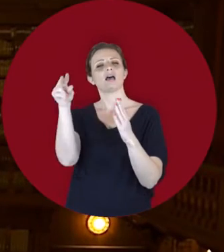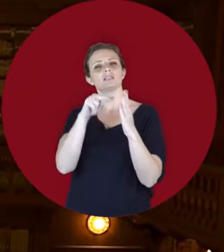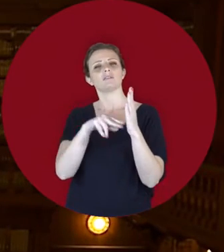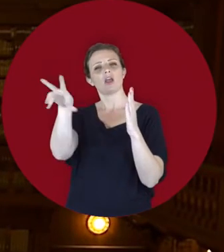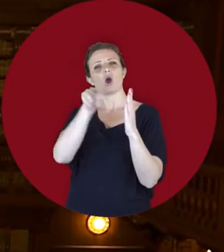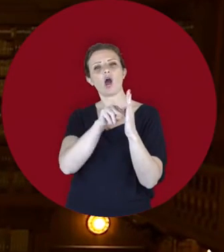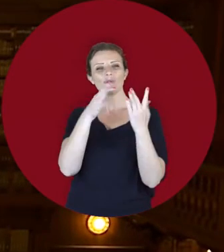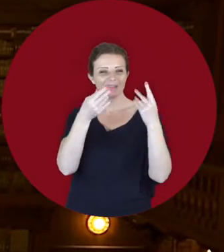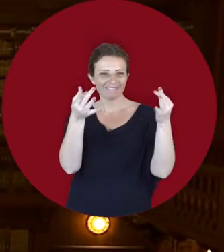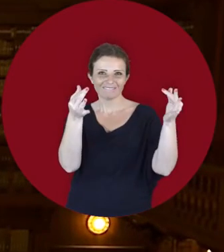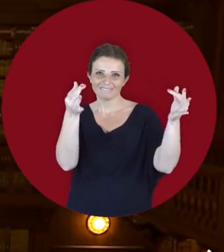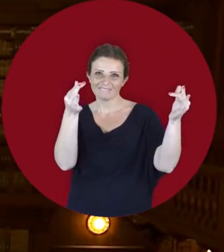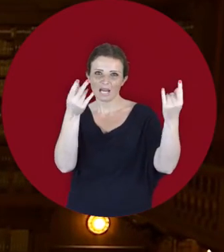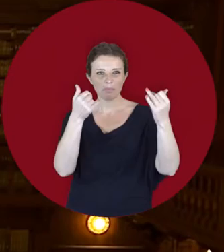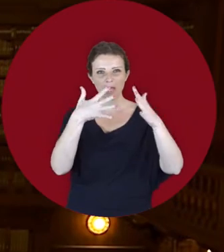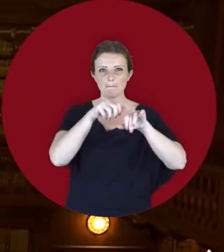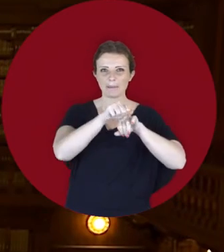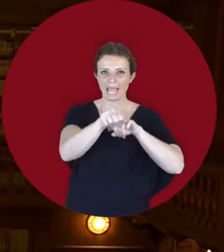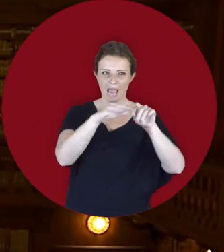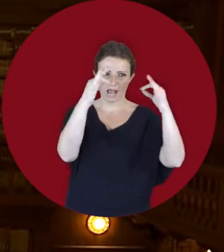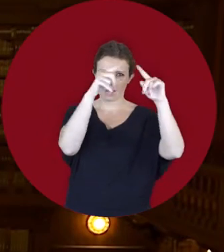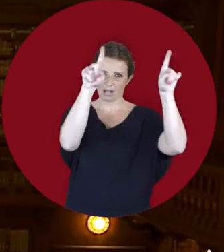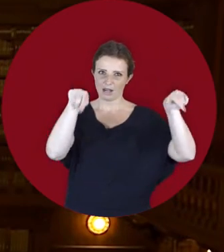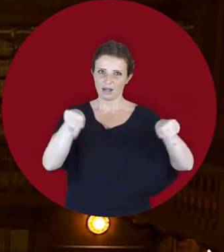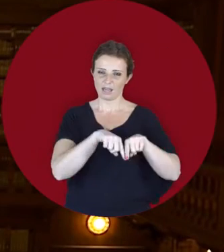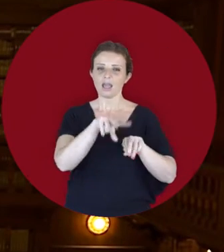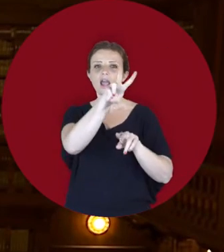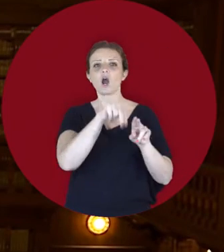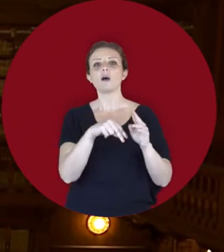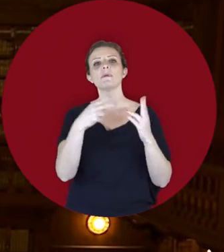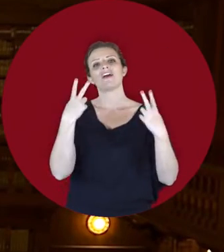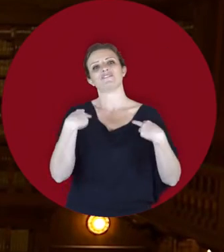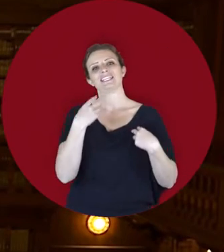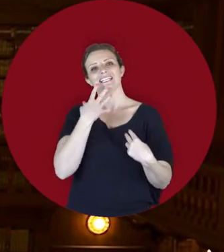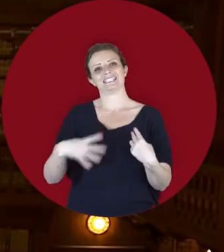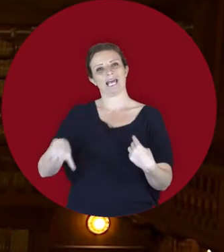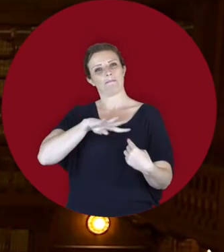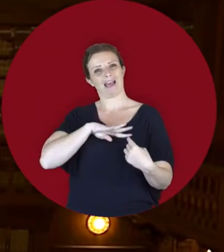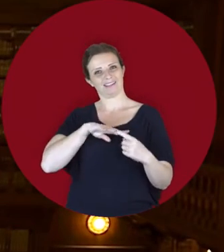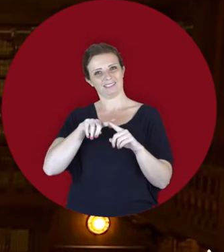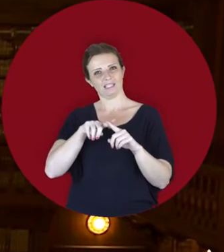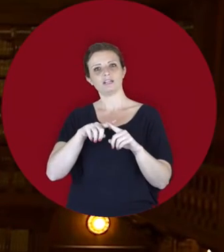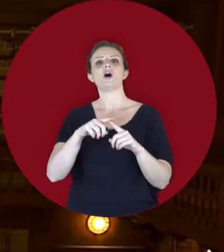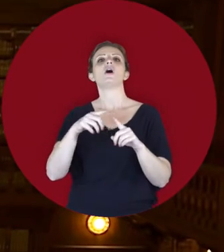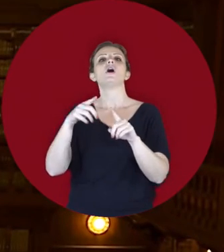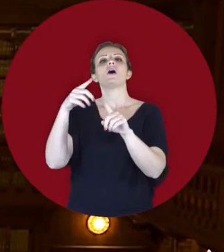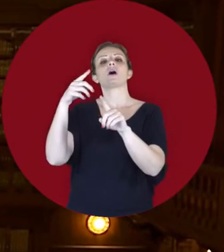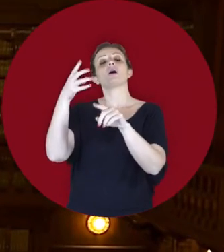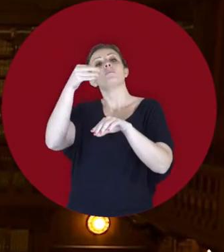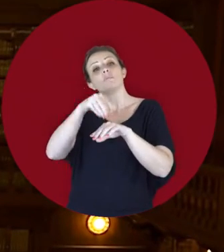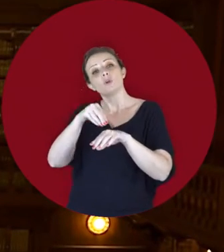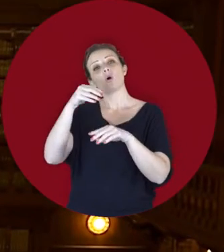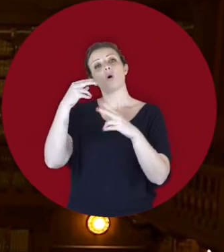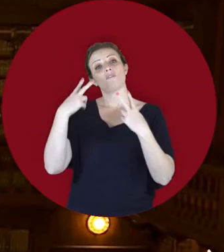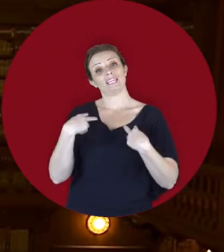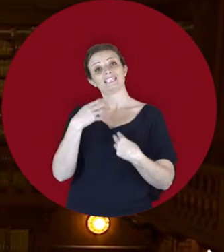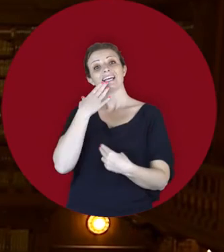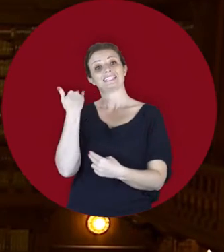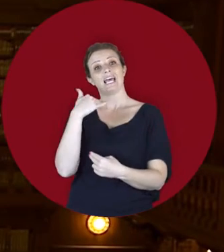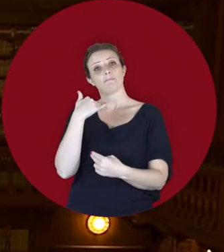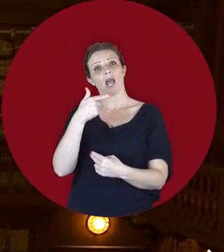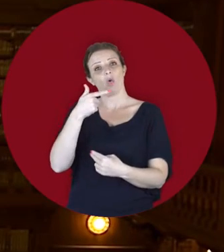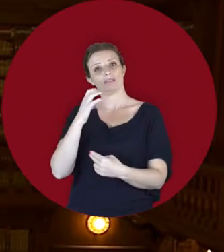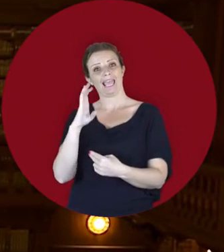copia su queste pergamene, su queste pelli, copia una Vita di San Martino di Tours e di San Paolo